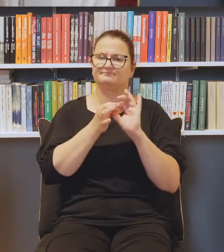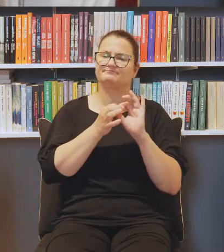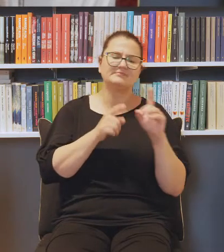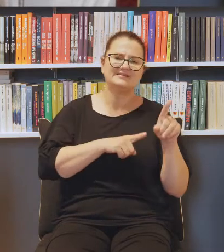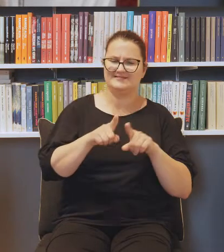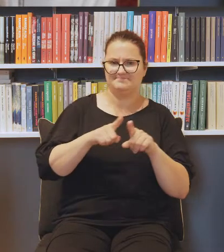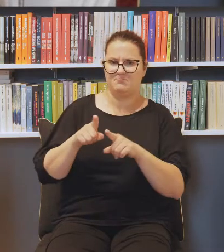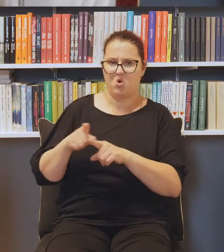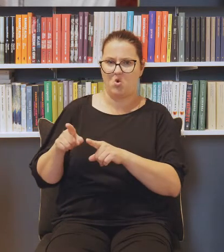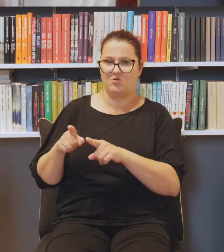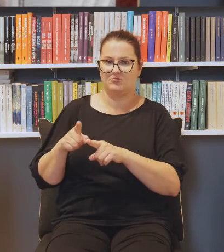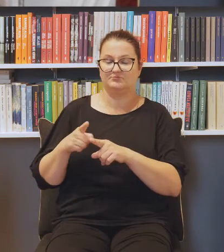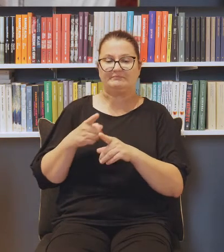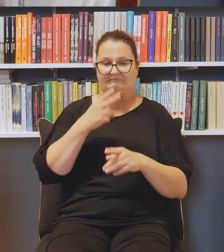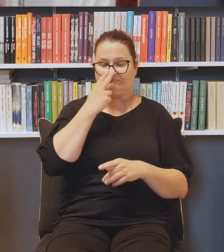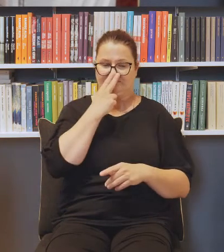symboliczna, to znaczy